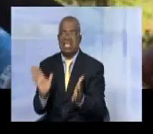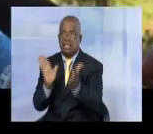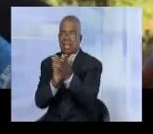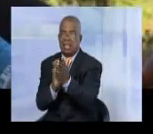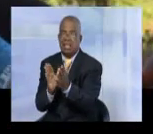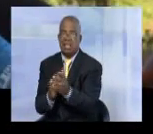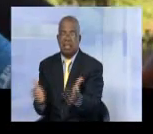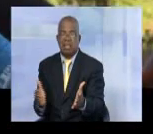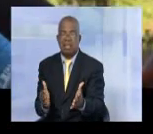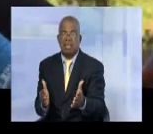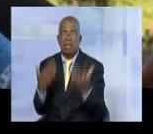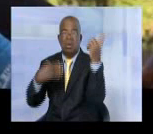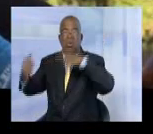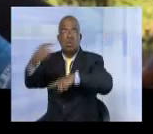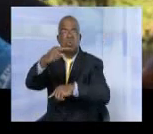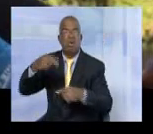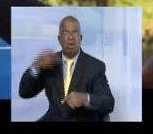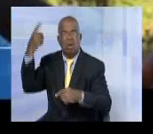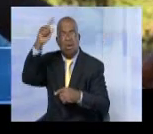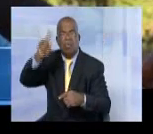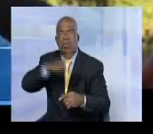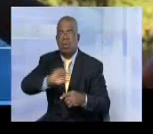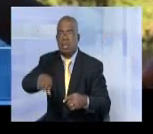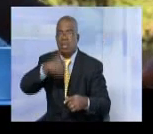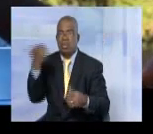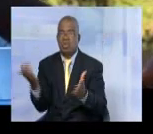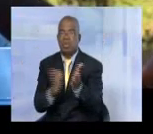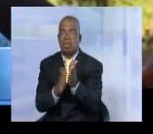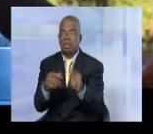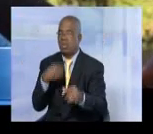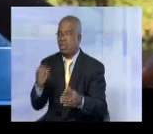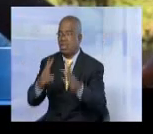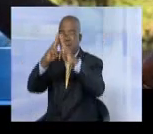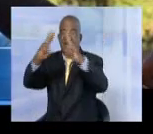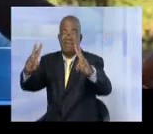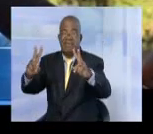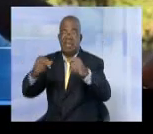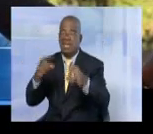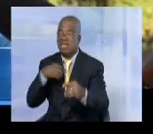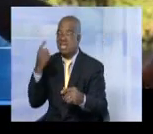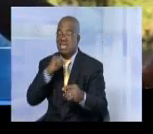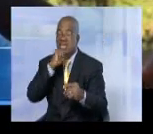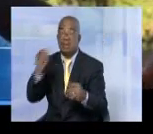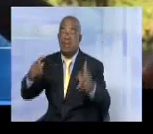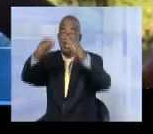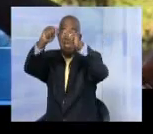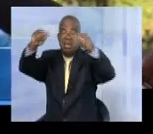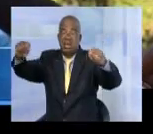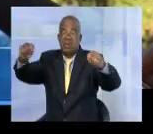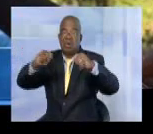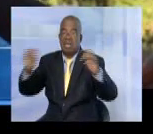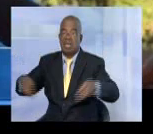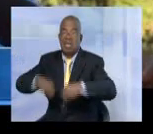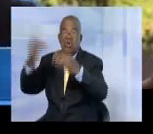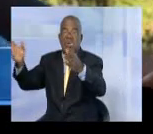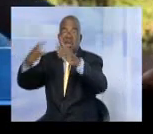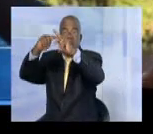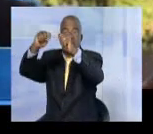équipement. Aujourd'hui, pour les autres écoles des villages qui n'ont pas de toiture, j'ai offert des